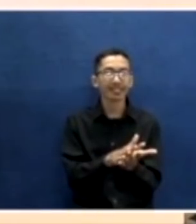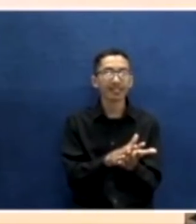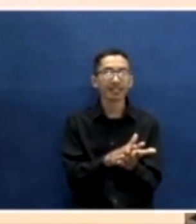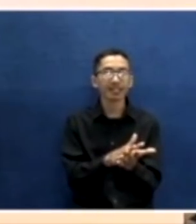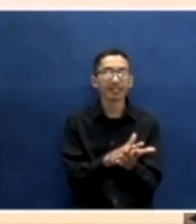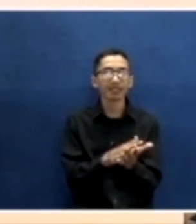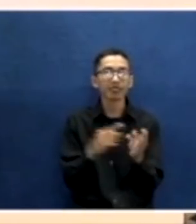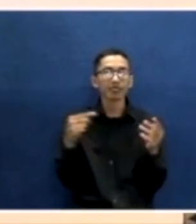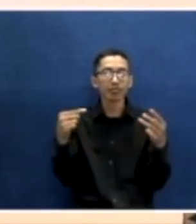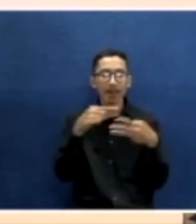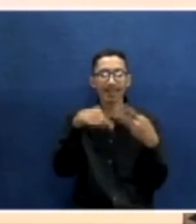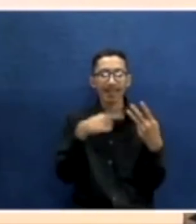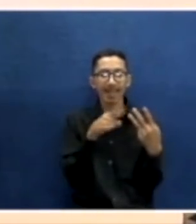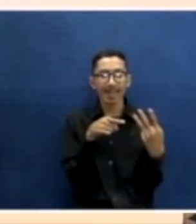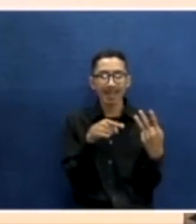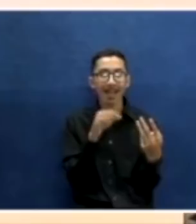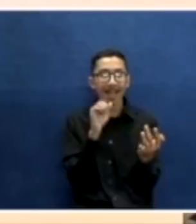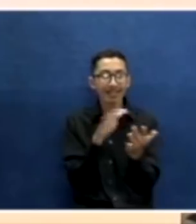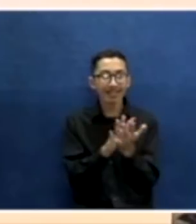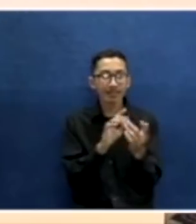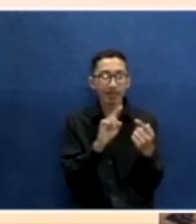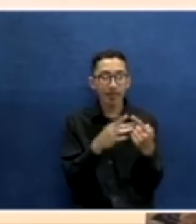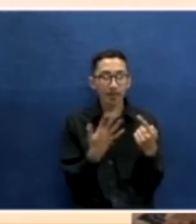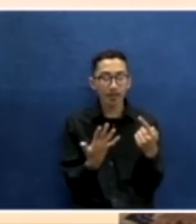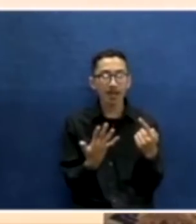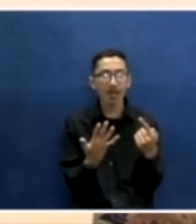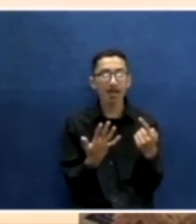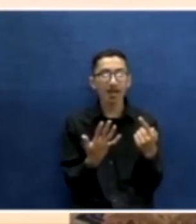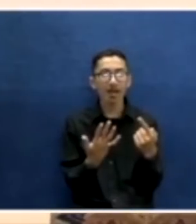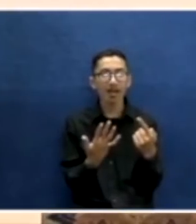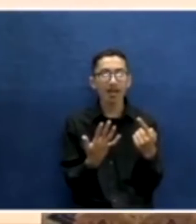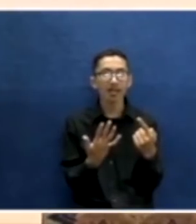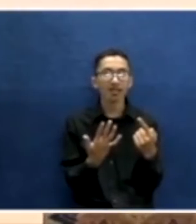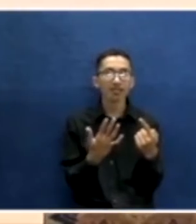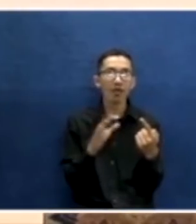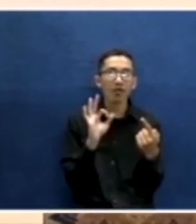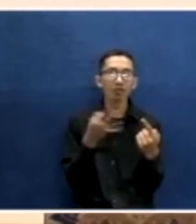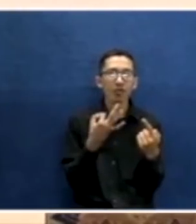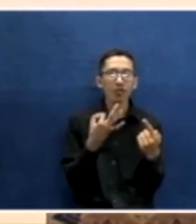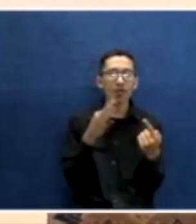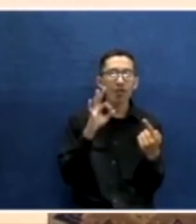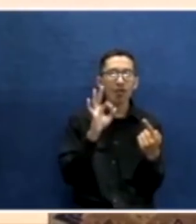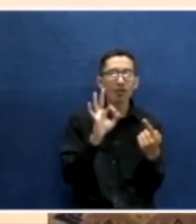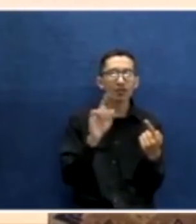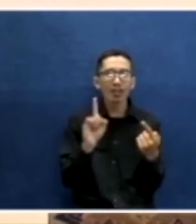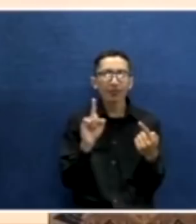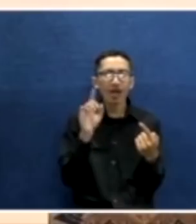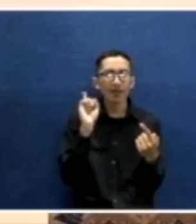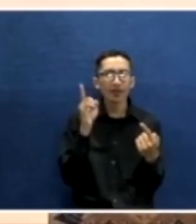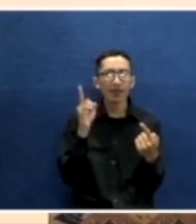berkaitan tentang tiga hadits ini hadits yang pertama saat ini kosong satu ini kenapa saya ada kosong satunya ini satu aja